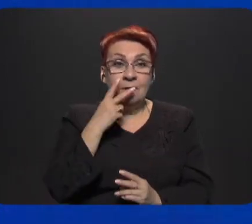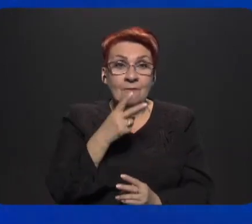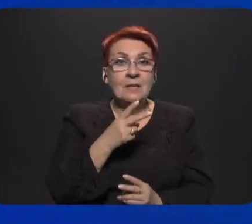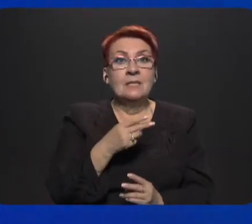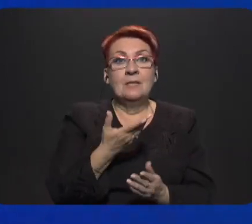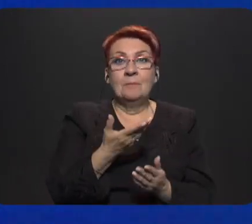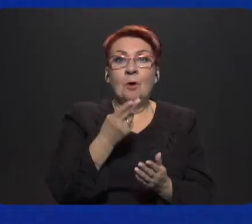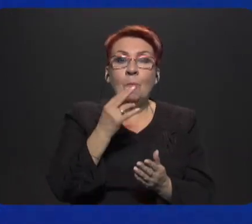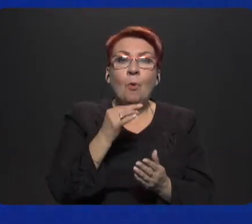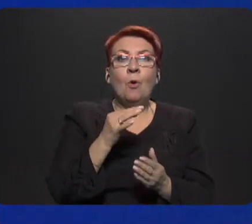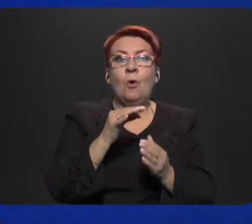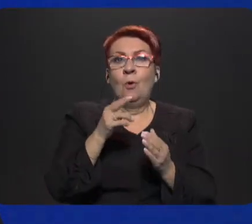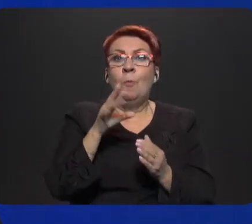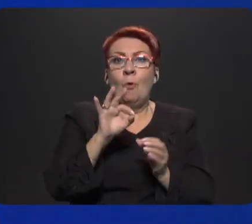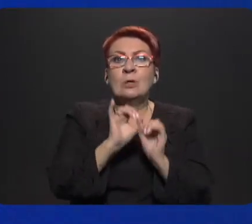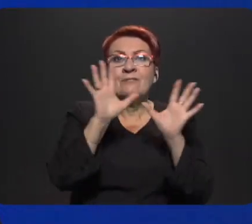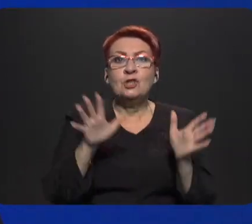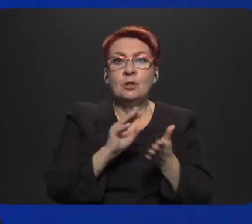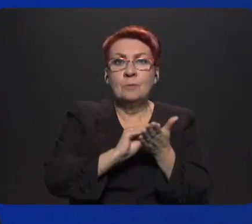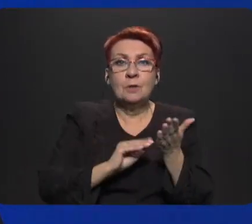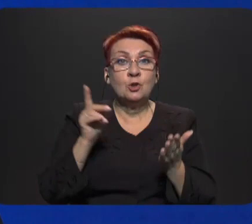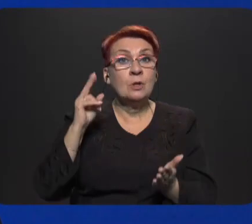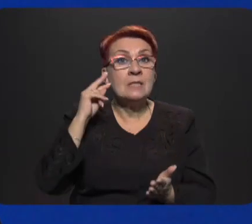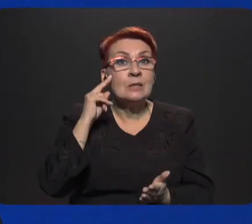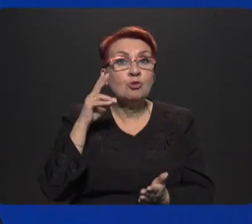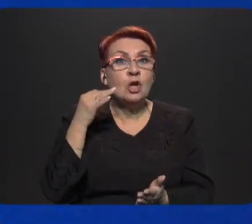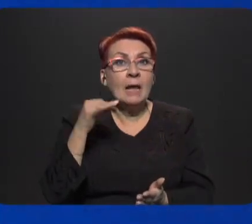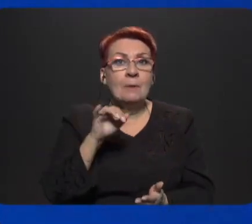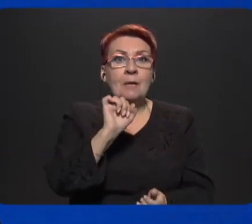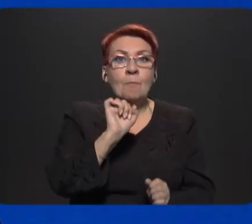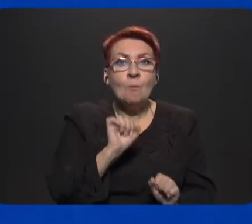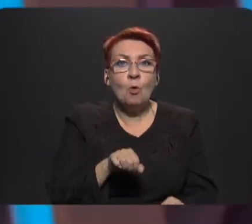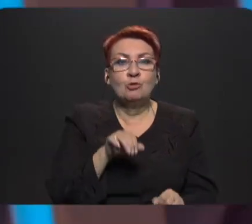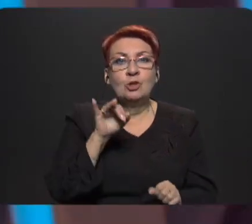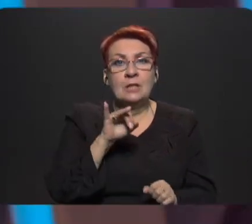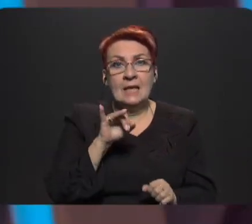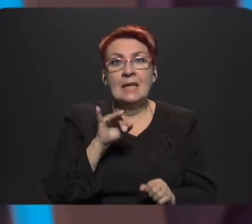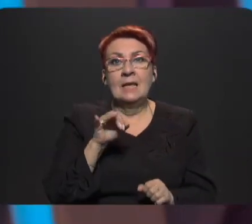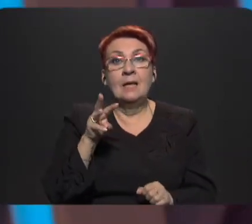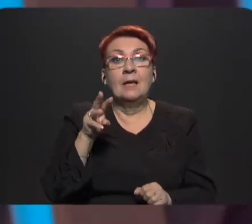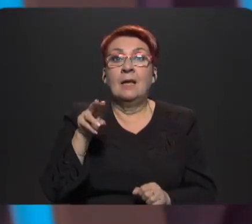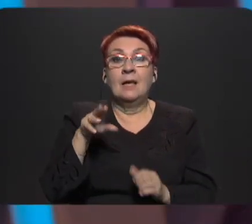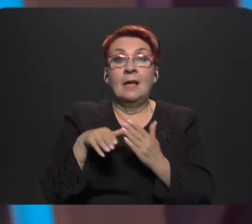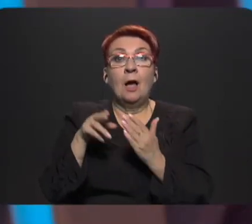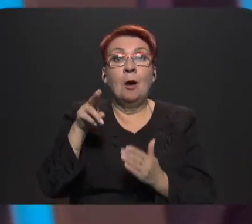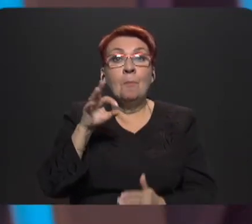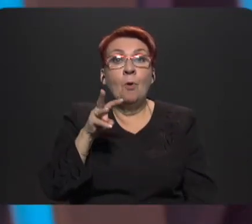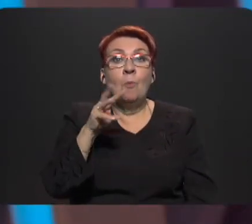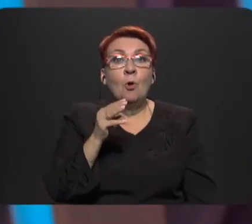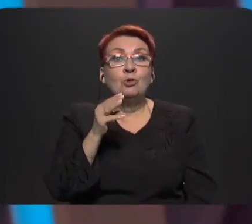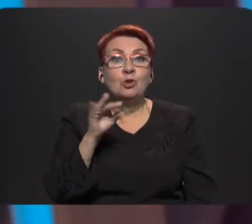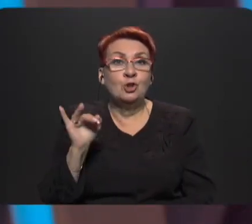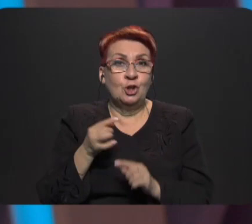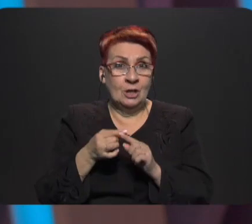а по Священному Писанию, что искушаемый может и искушаемым помощи. То есть этот святой, он к